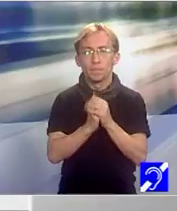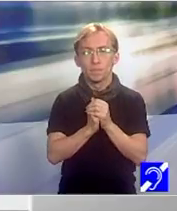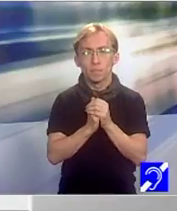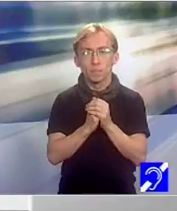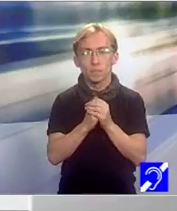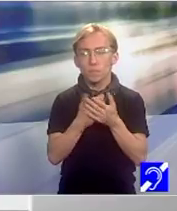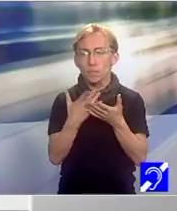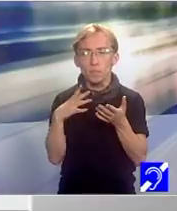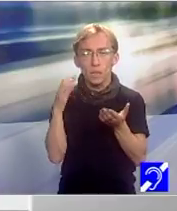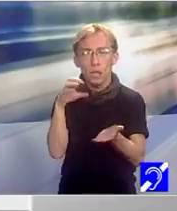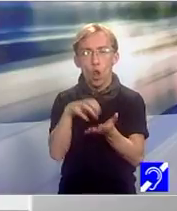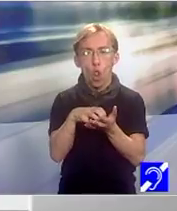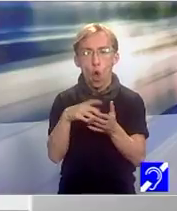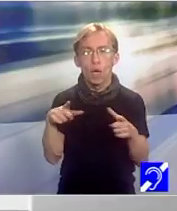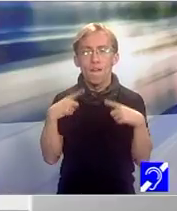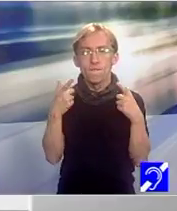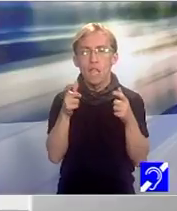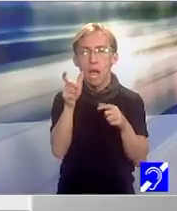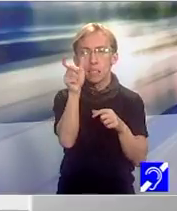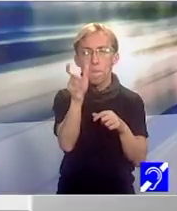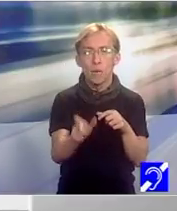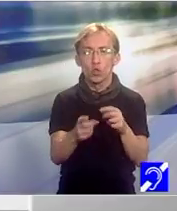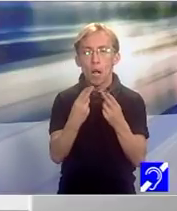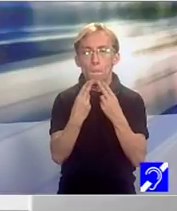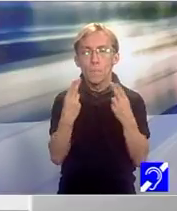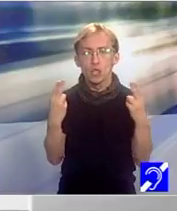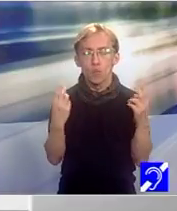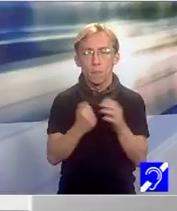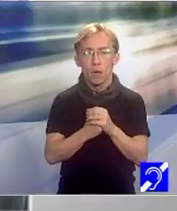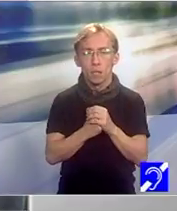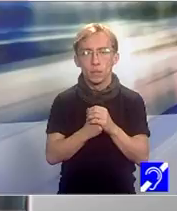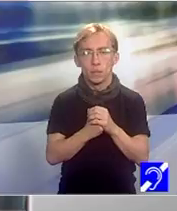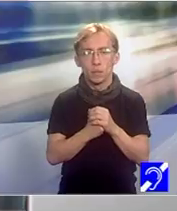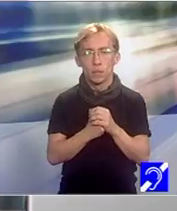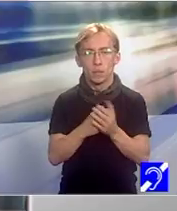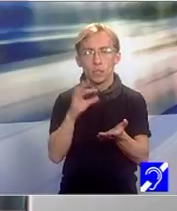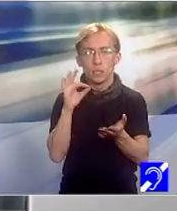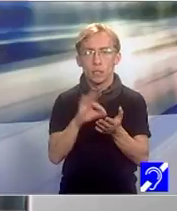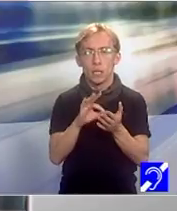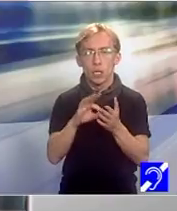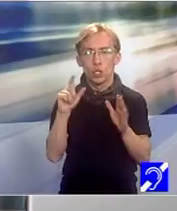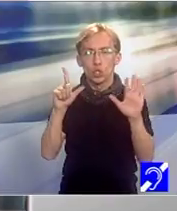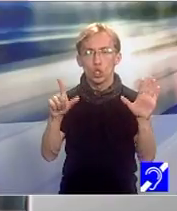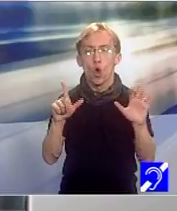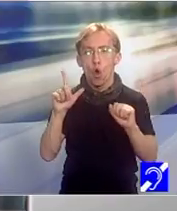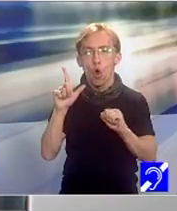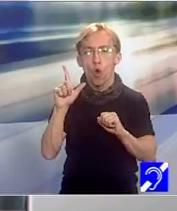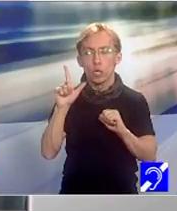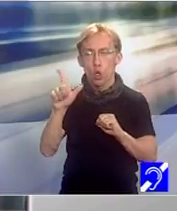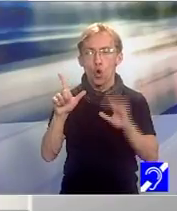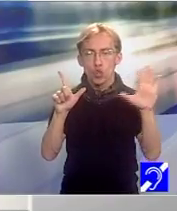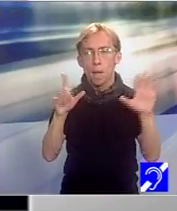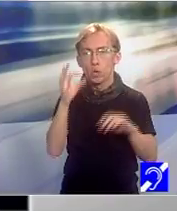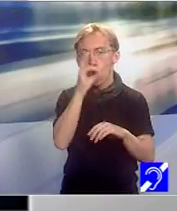loc în prezența personajului principal, Eli Moldovan, și a prietenilor acesteia, în data de 27 octombrie, la Timișoara.